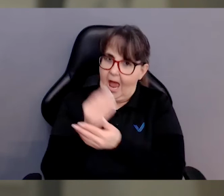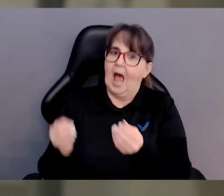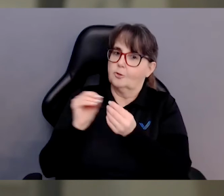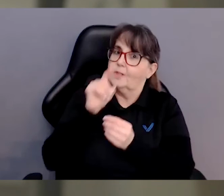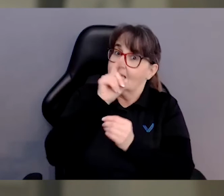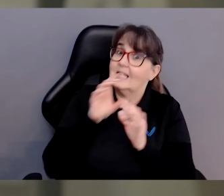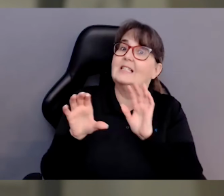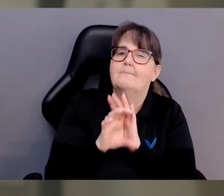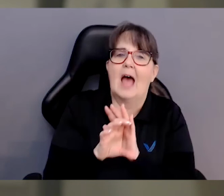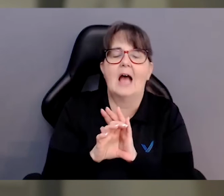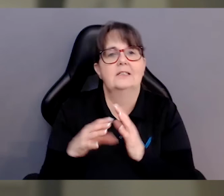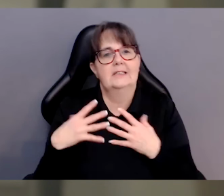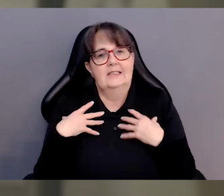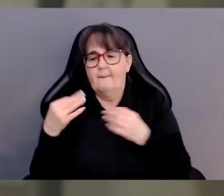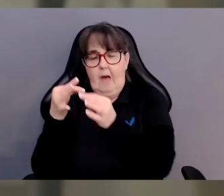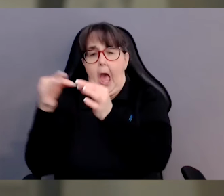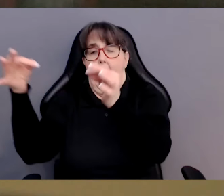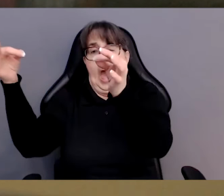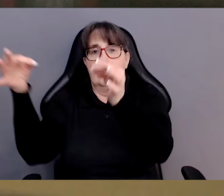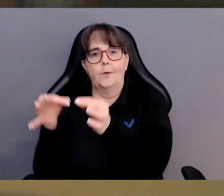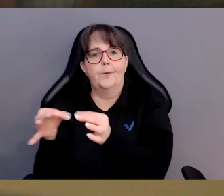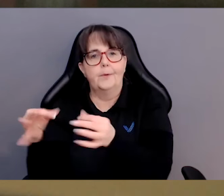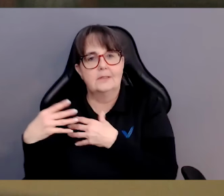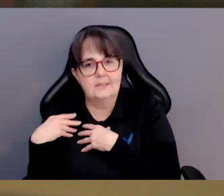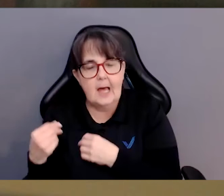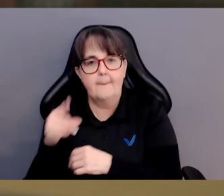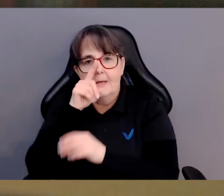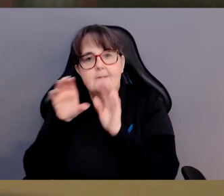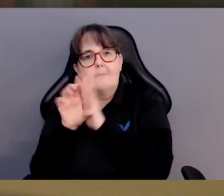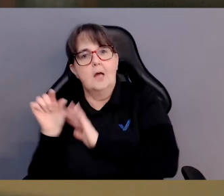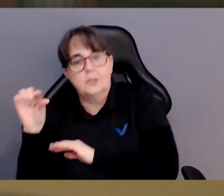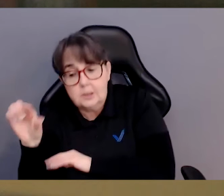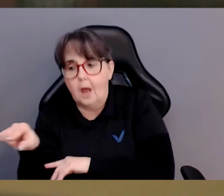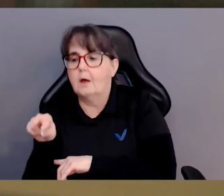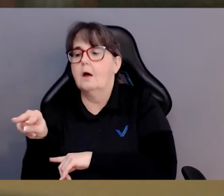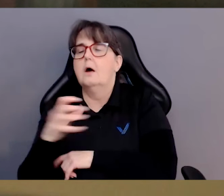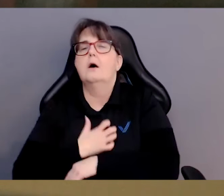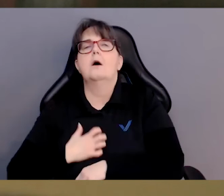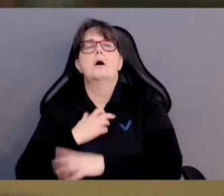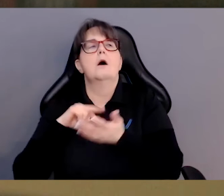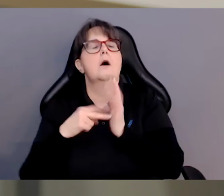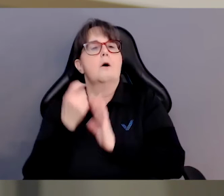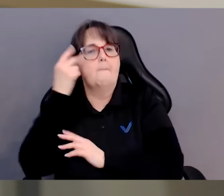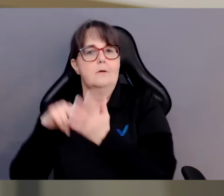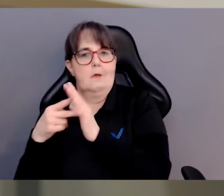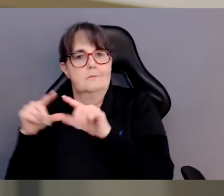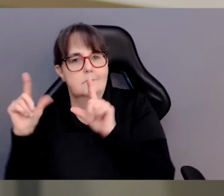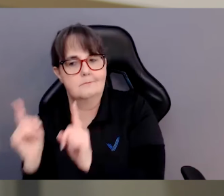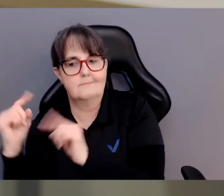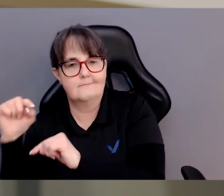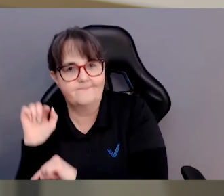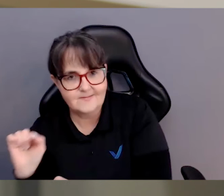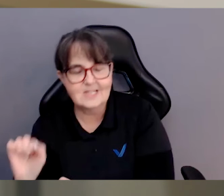des images, on a simplifié les phrases, on a ajouté des images visuelles qui font en sorte que la compréhension s'améliore. Dans le